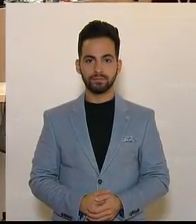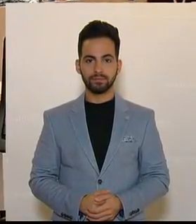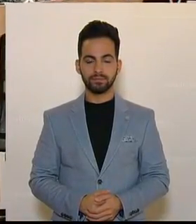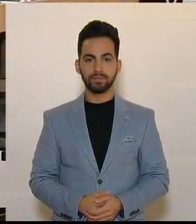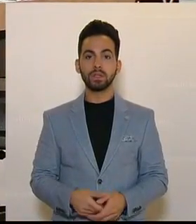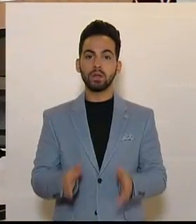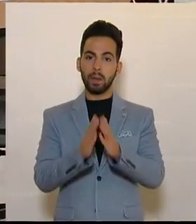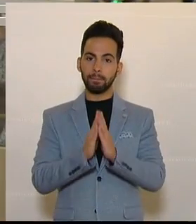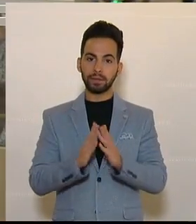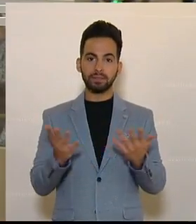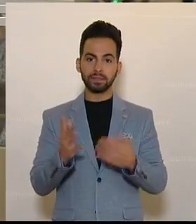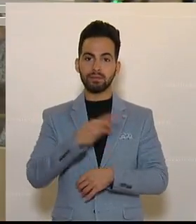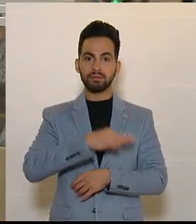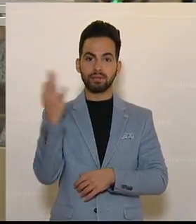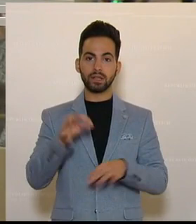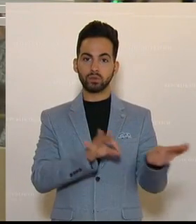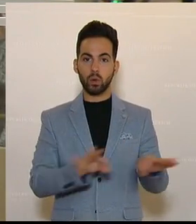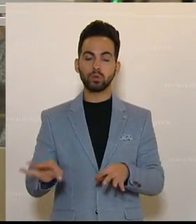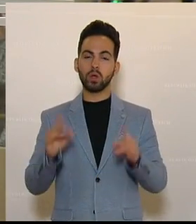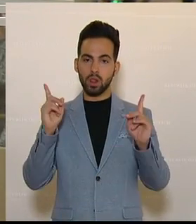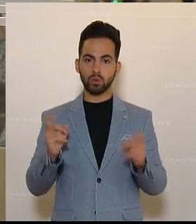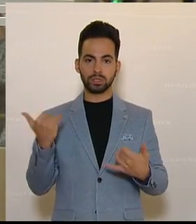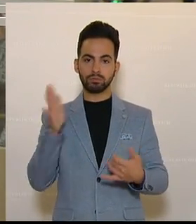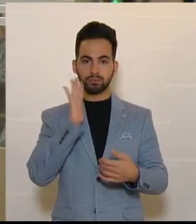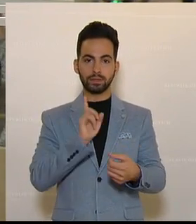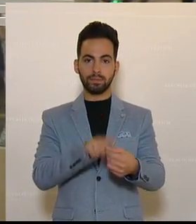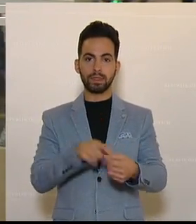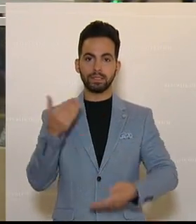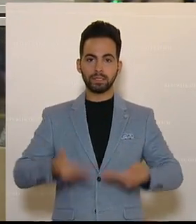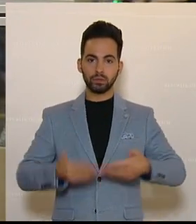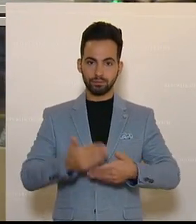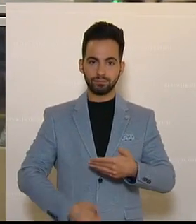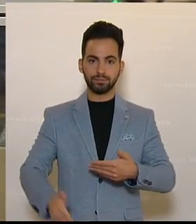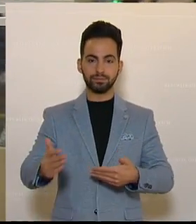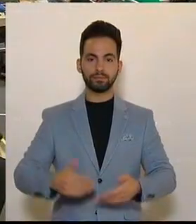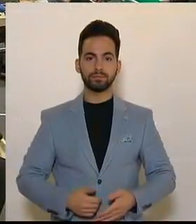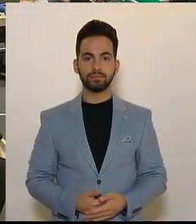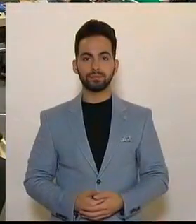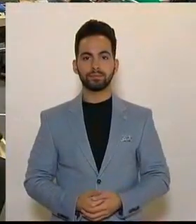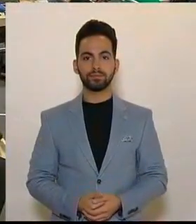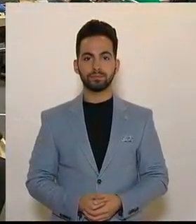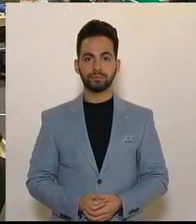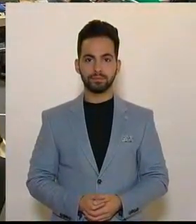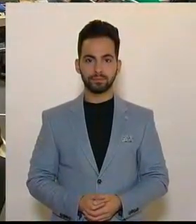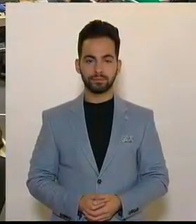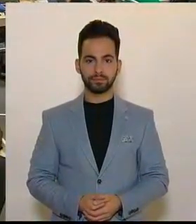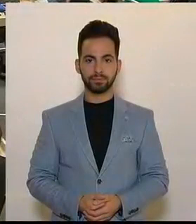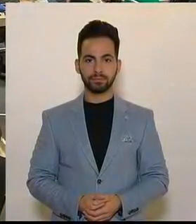Und bitte daher in die Tagesordnung einzusteigen und mit der Sitzung fortzufahren.